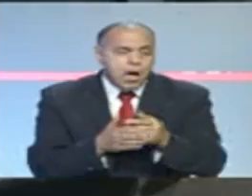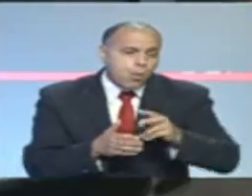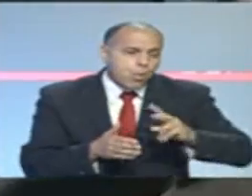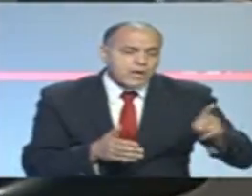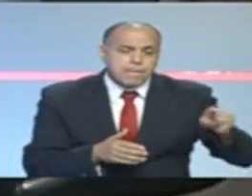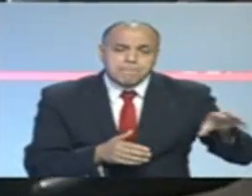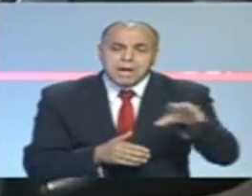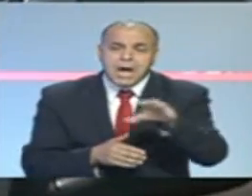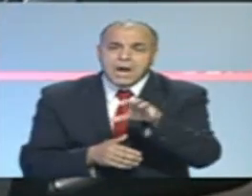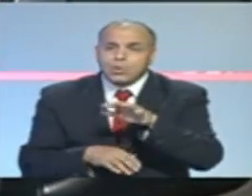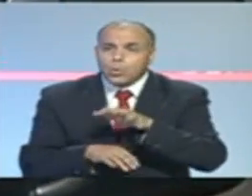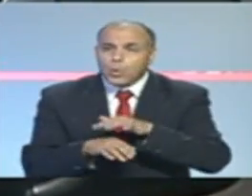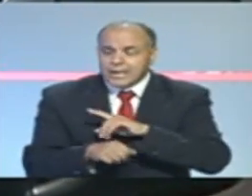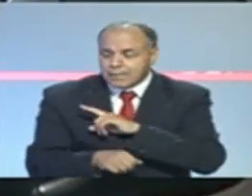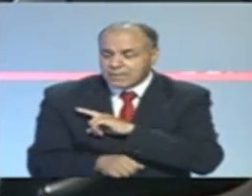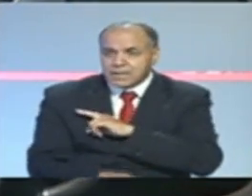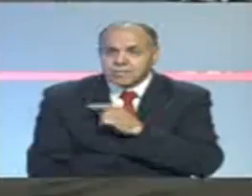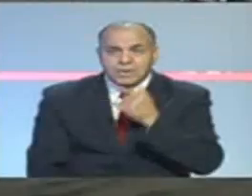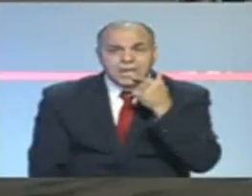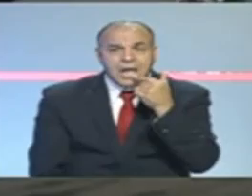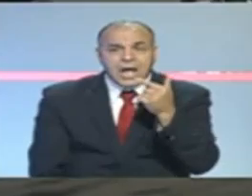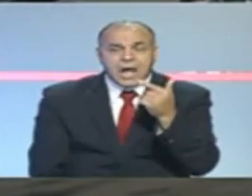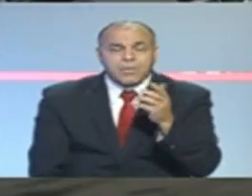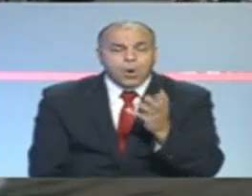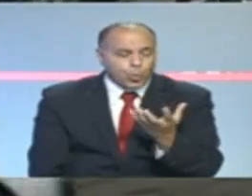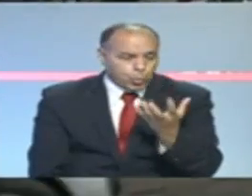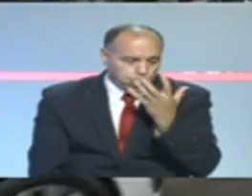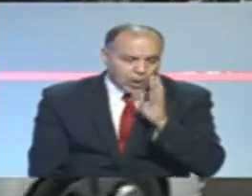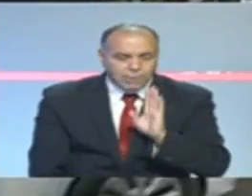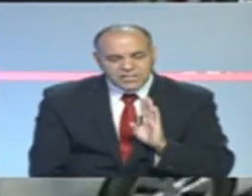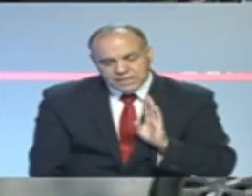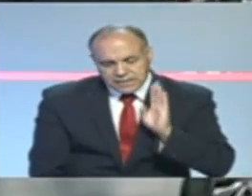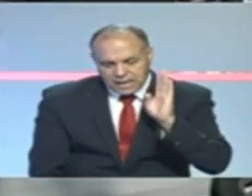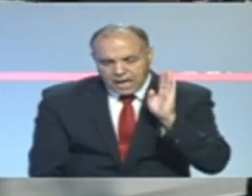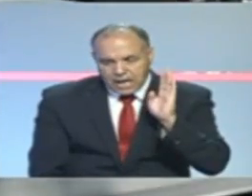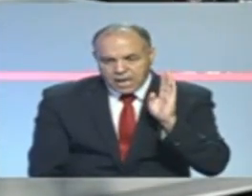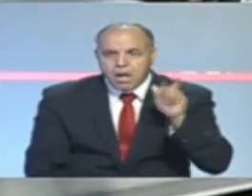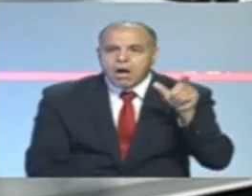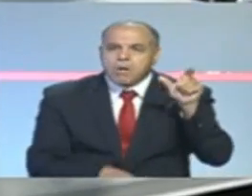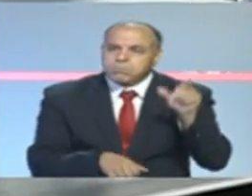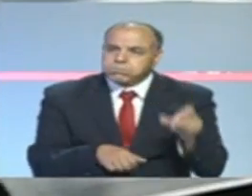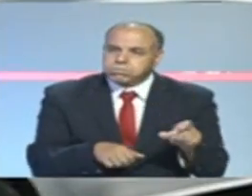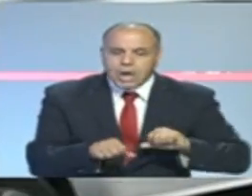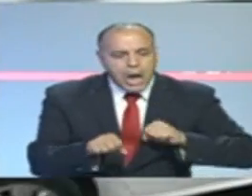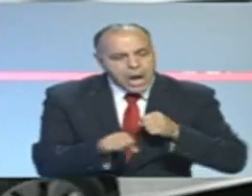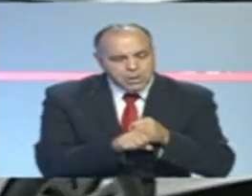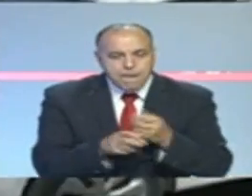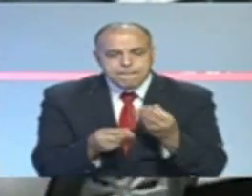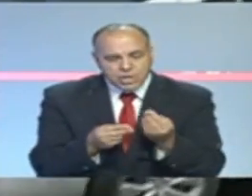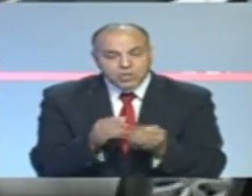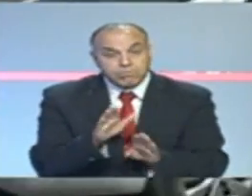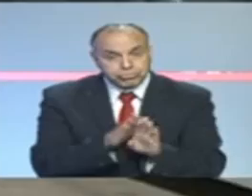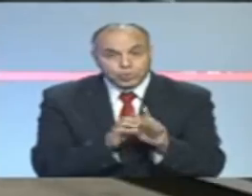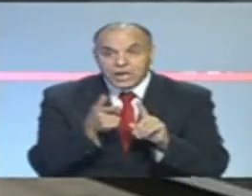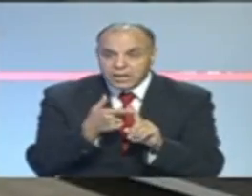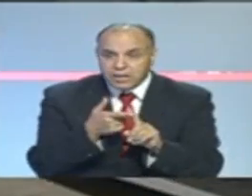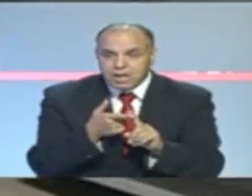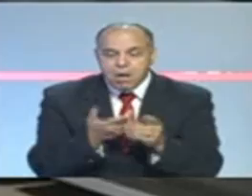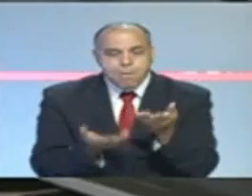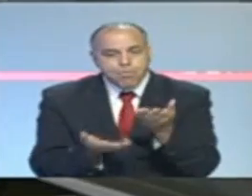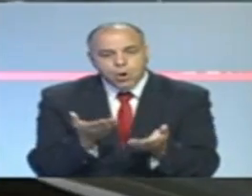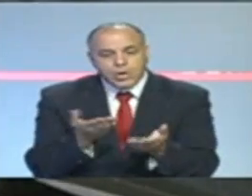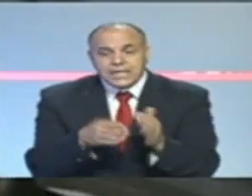من مناطق ولاية مدنينة ارتفاع مستمر لضحايا حوادث الطرقات